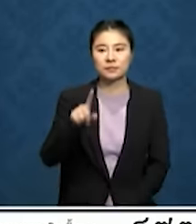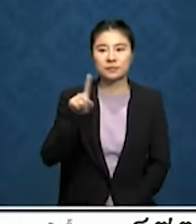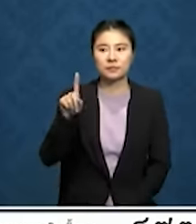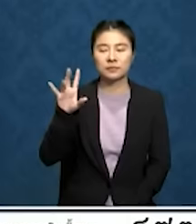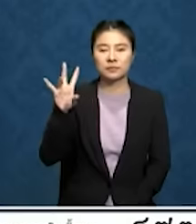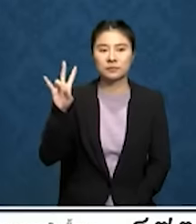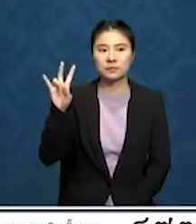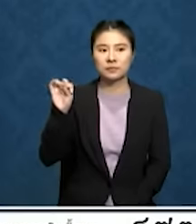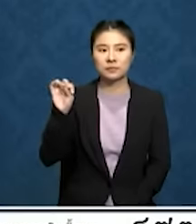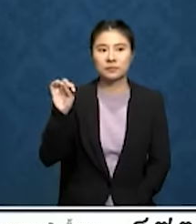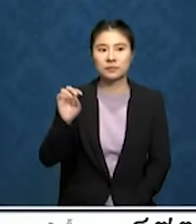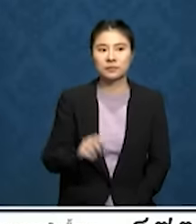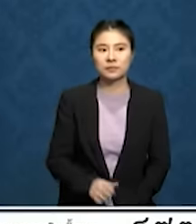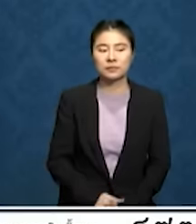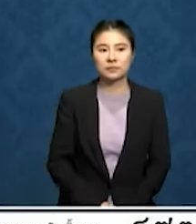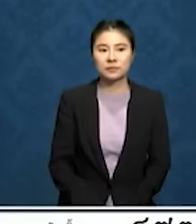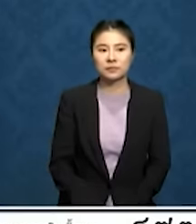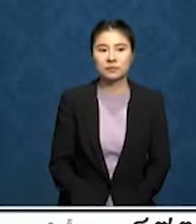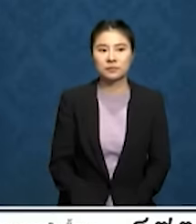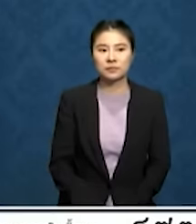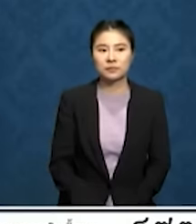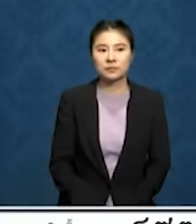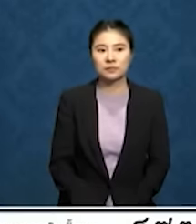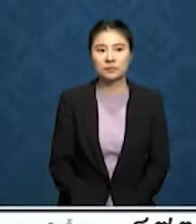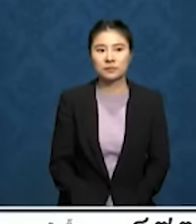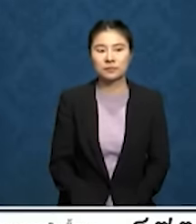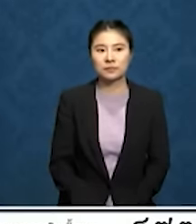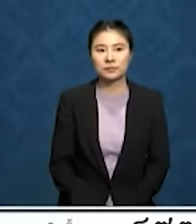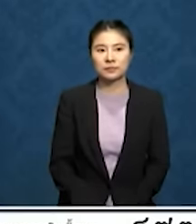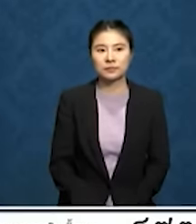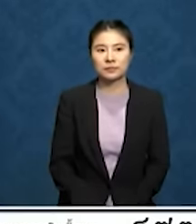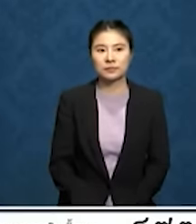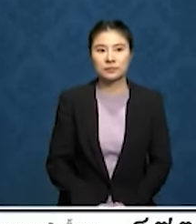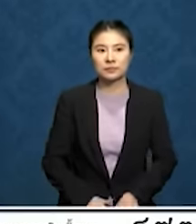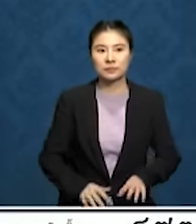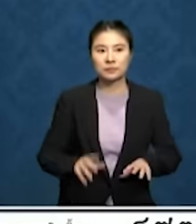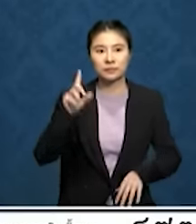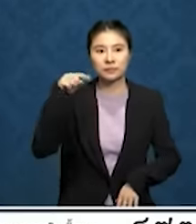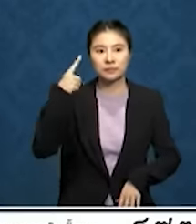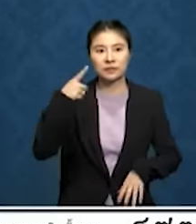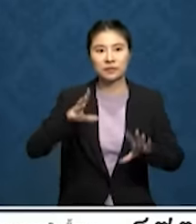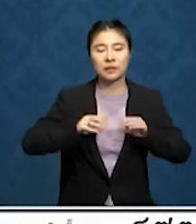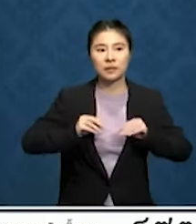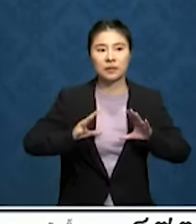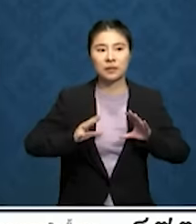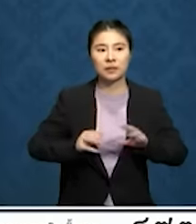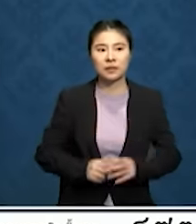170นางสาวทิสนาชุนหวัน ไม่เห็นชอบค่ะ